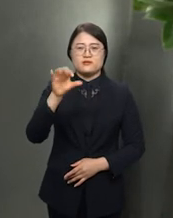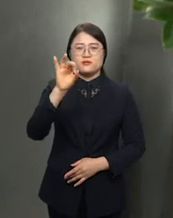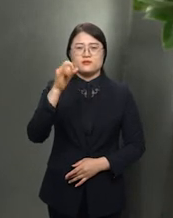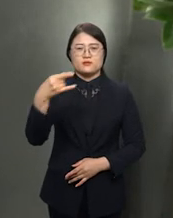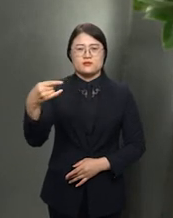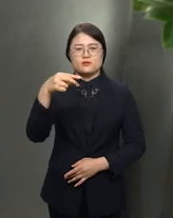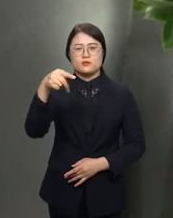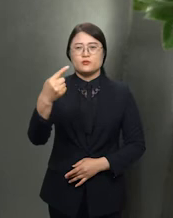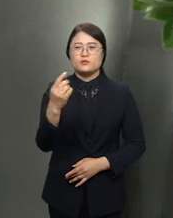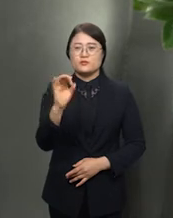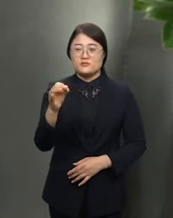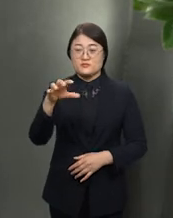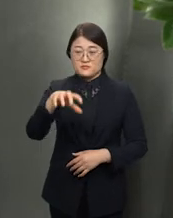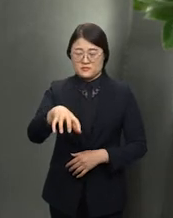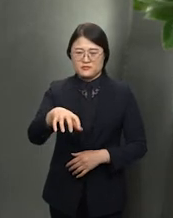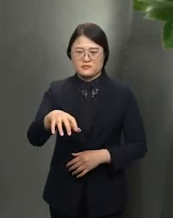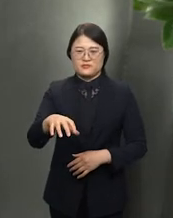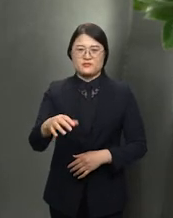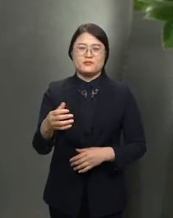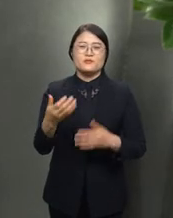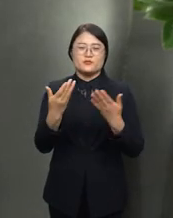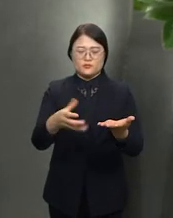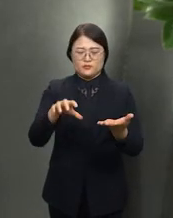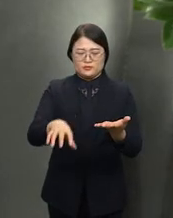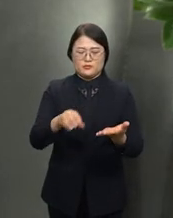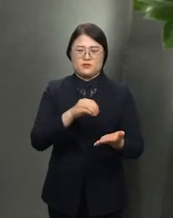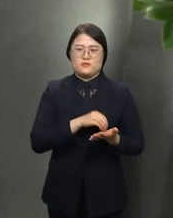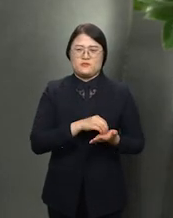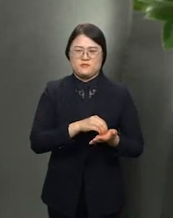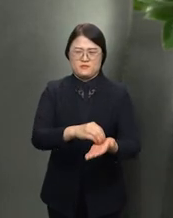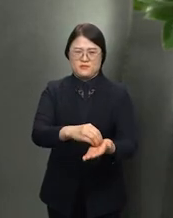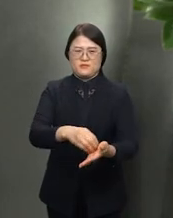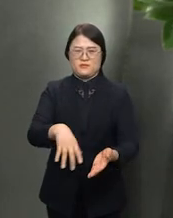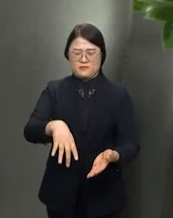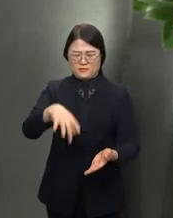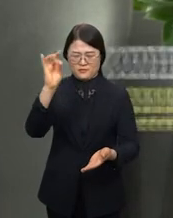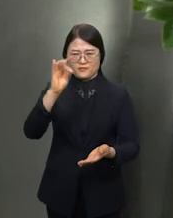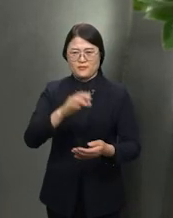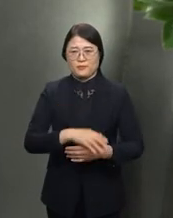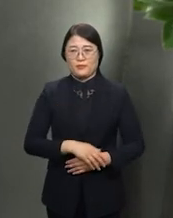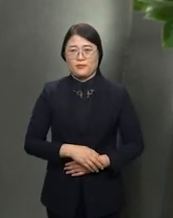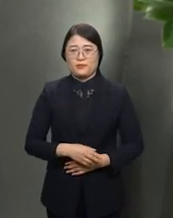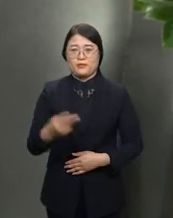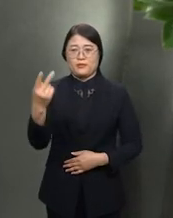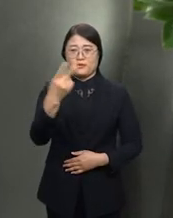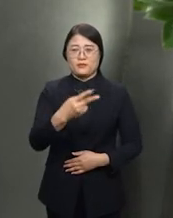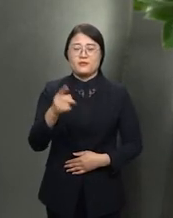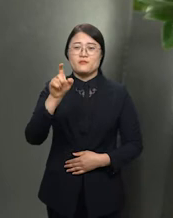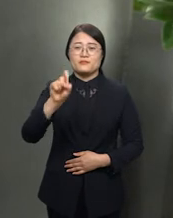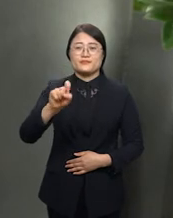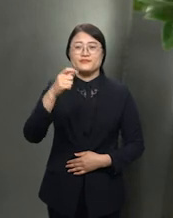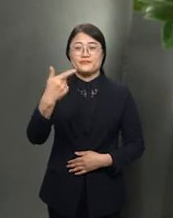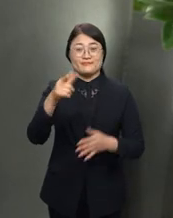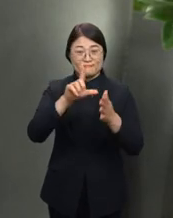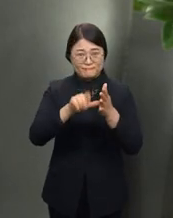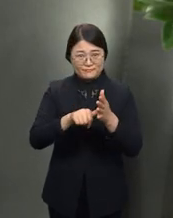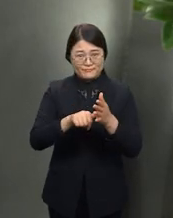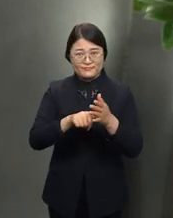의일마을에서 경강회원으로 2015년에 가입을 했고 또